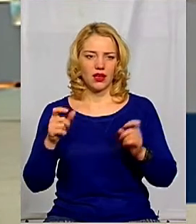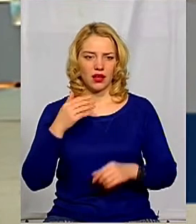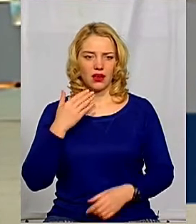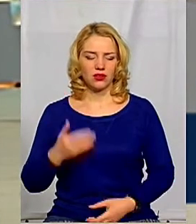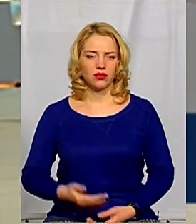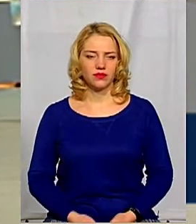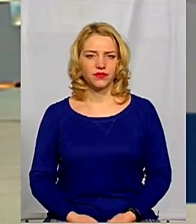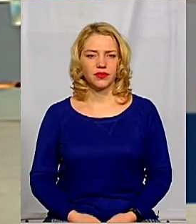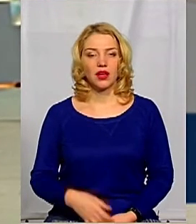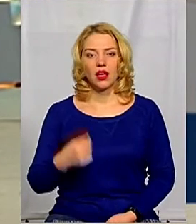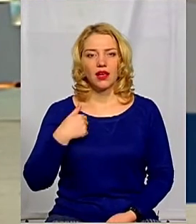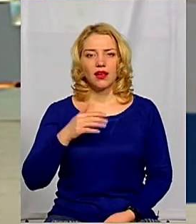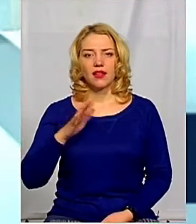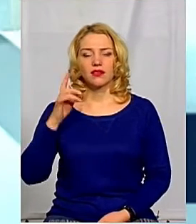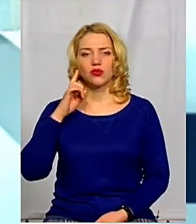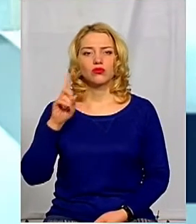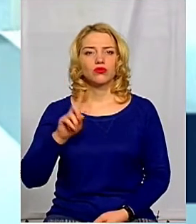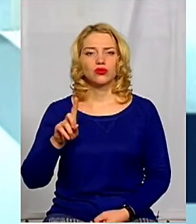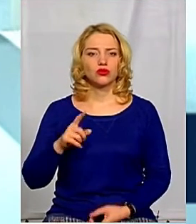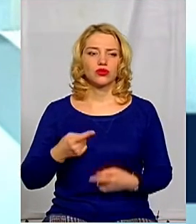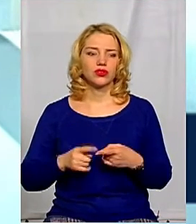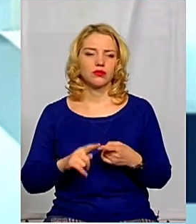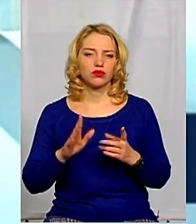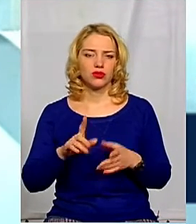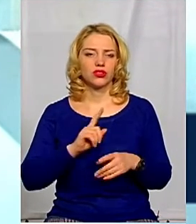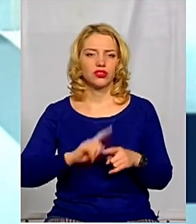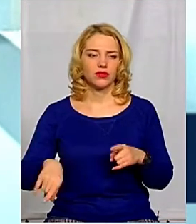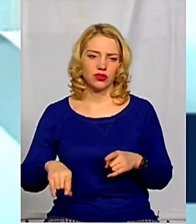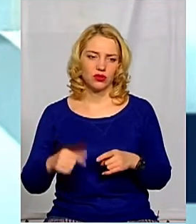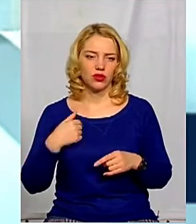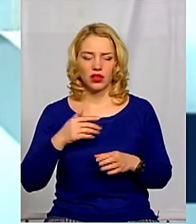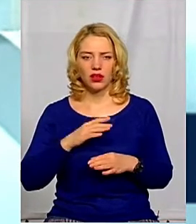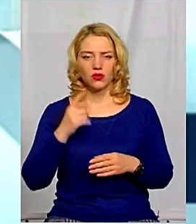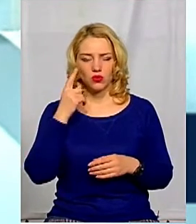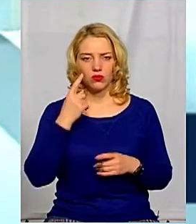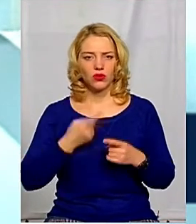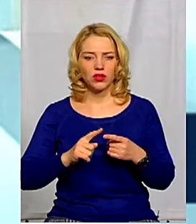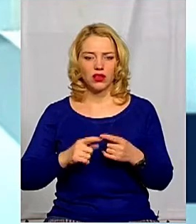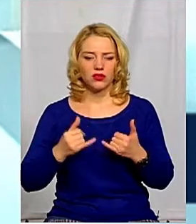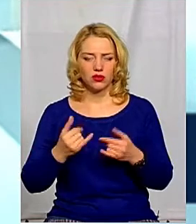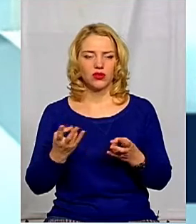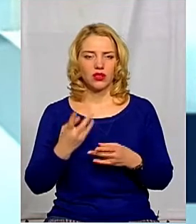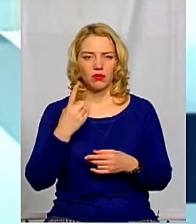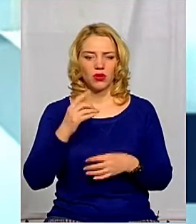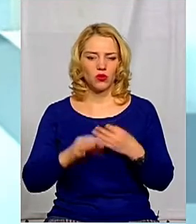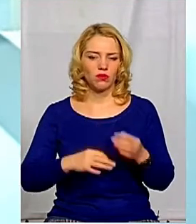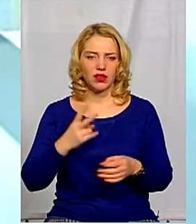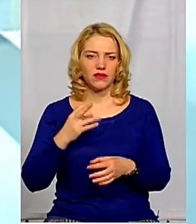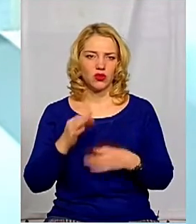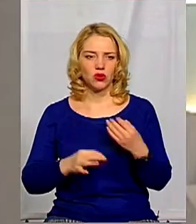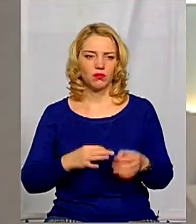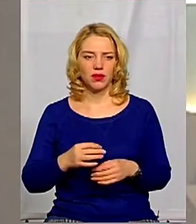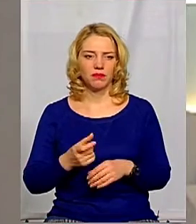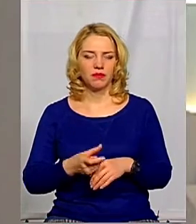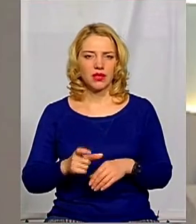Приблизно. Я не думаю, що це буде дуже швидко. Я думаю, що для цього потрібно доба, дві доби максимум.